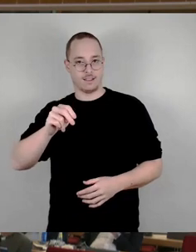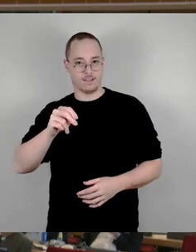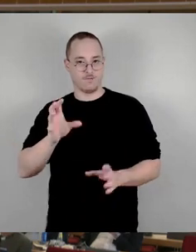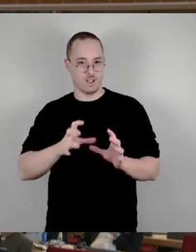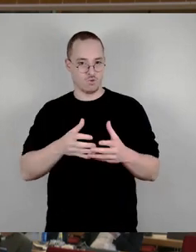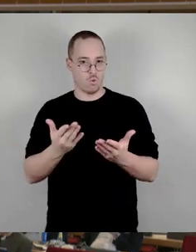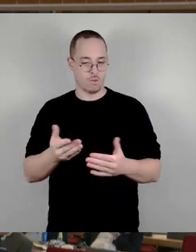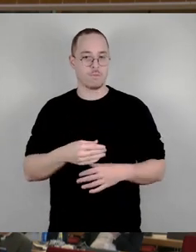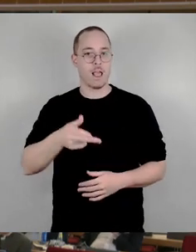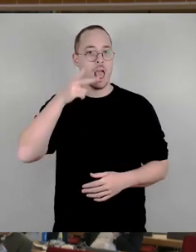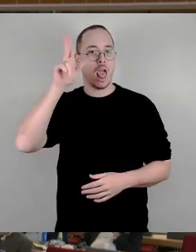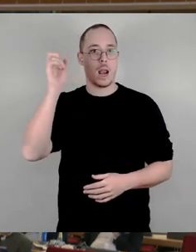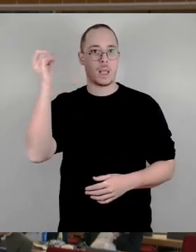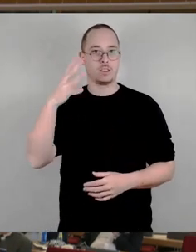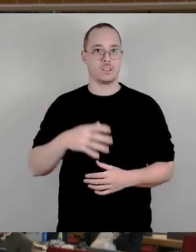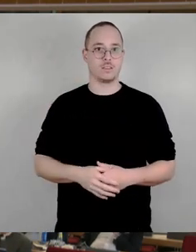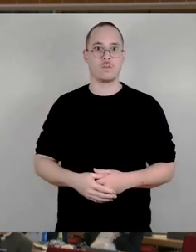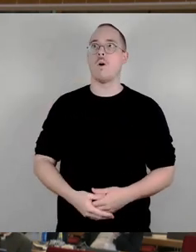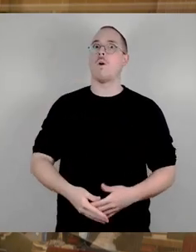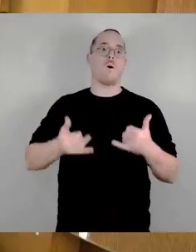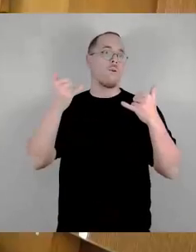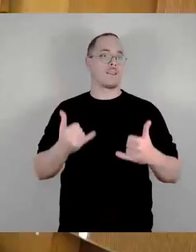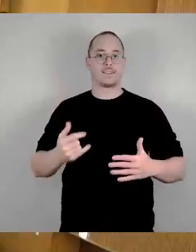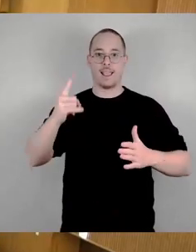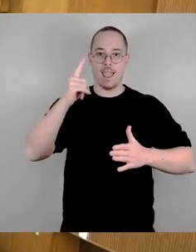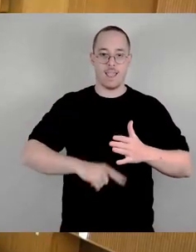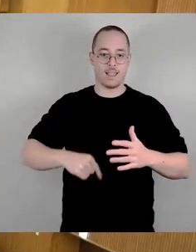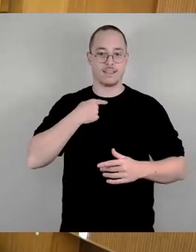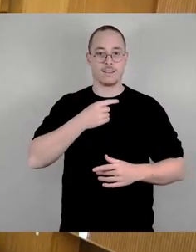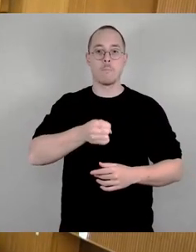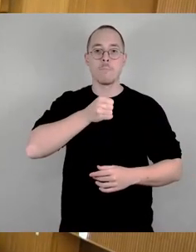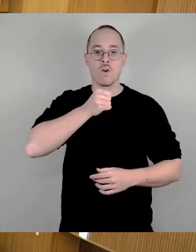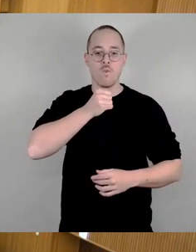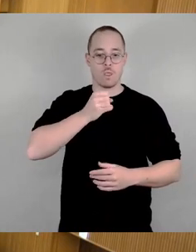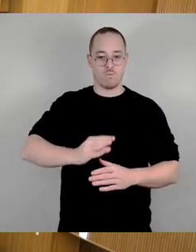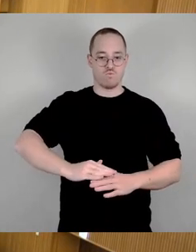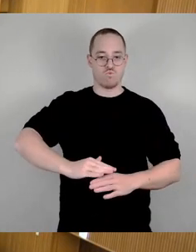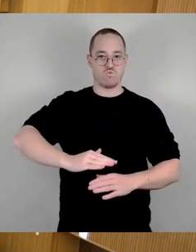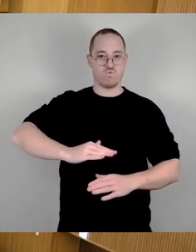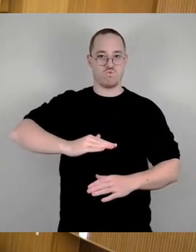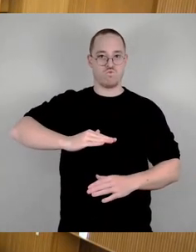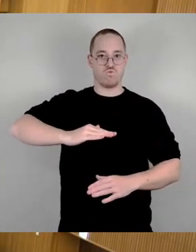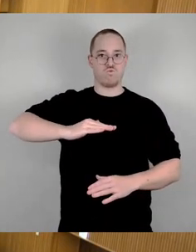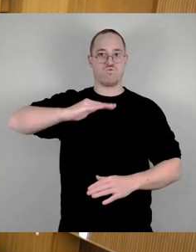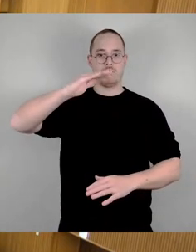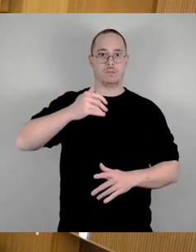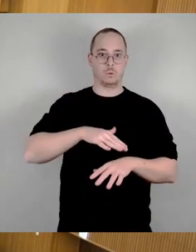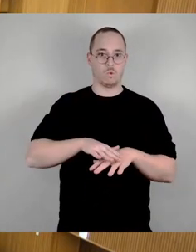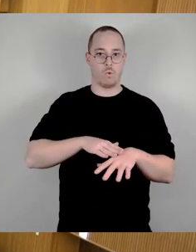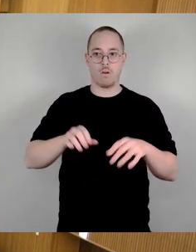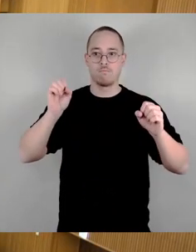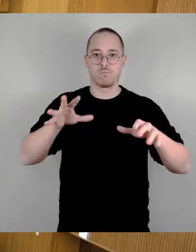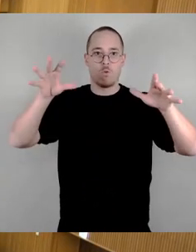Ach, jetzt fahre ich mir das Ding mal hoch, das ist ja furchtbar. Ach, das war die Margot, sorry. Sehr